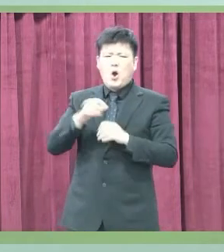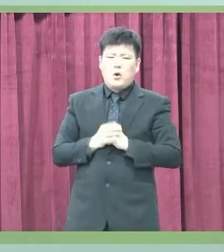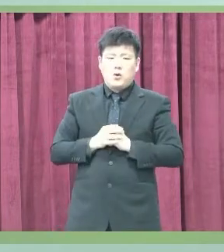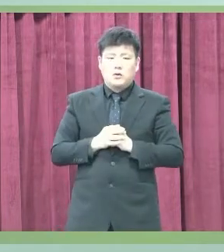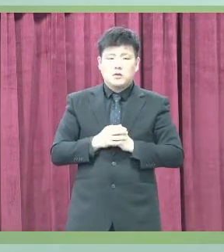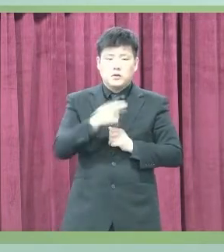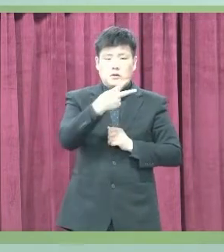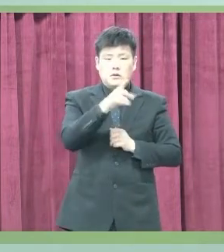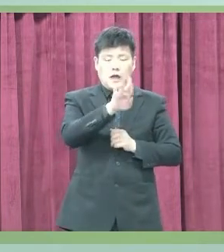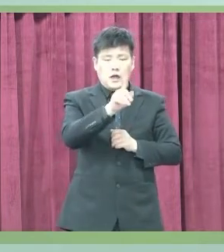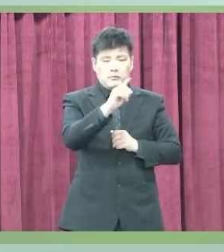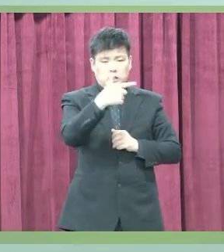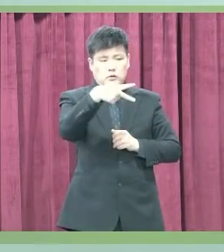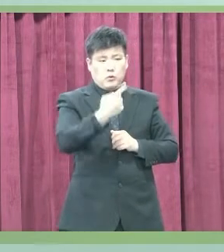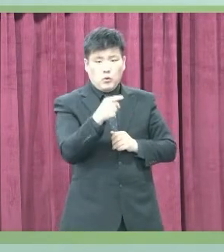질환을 보시면